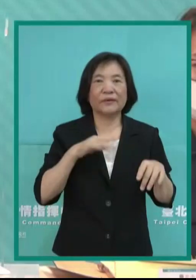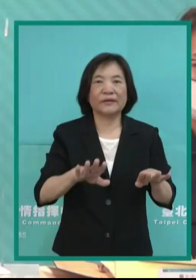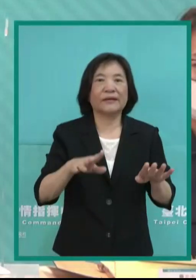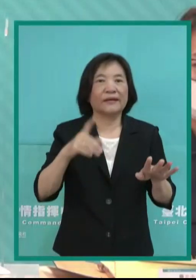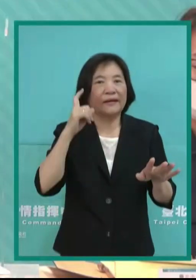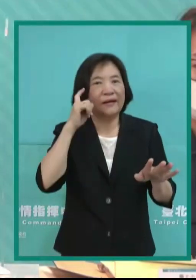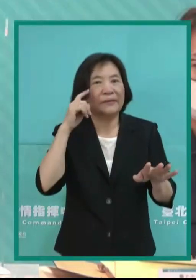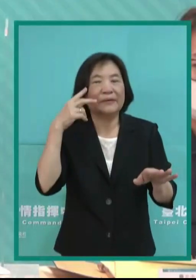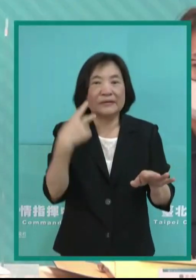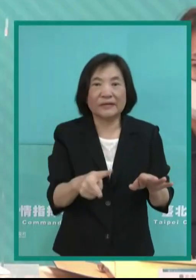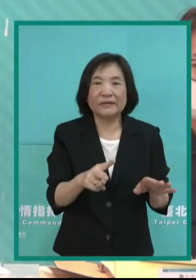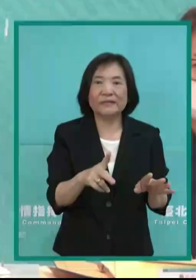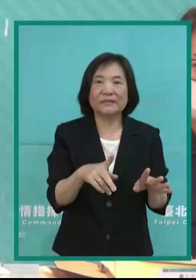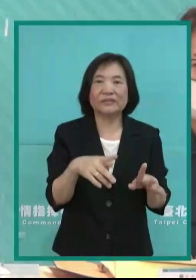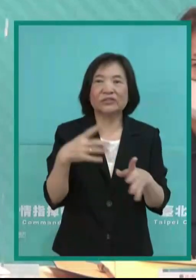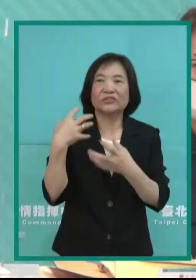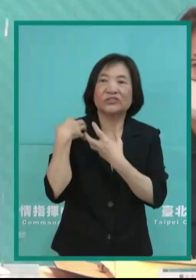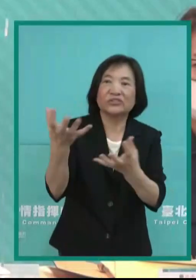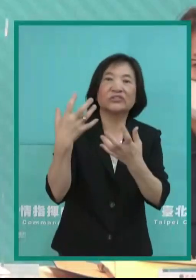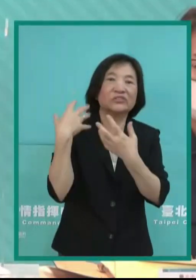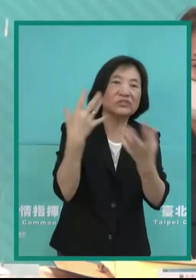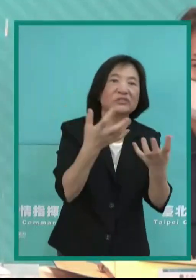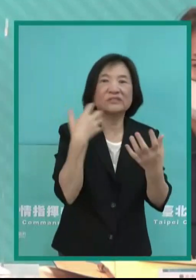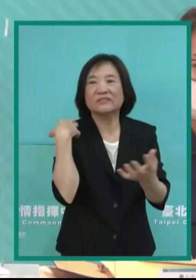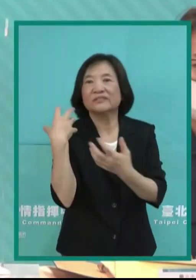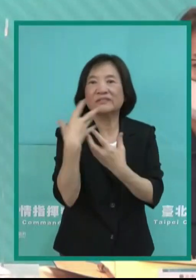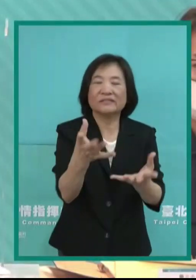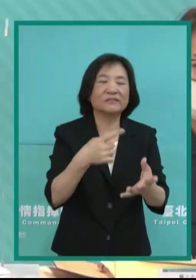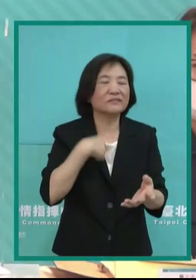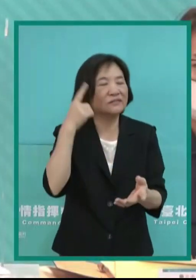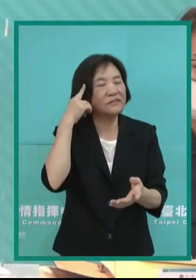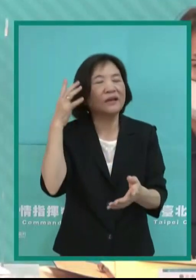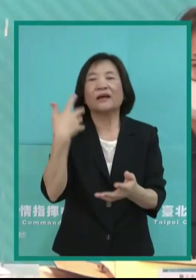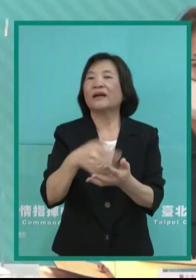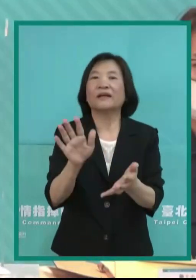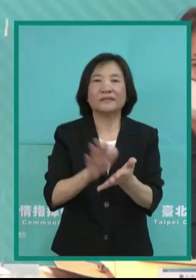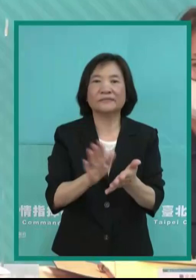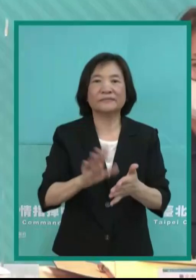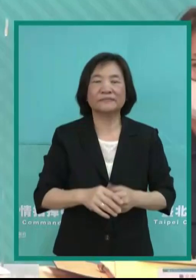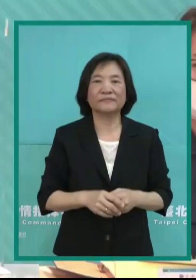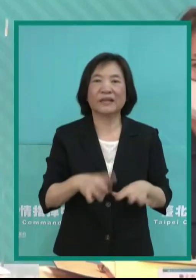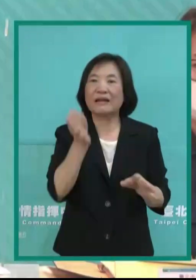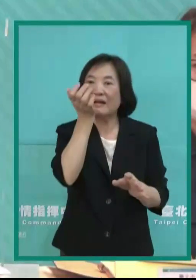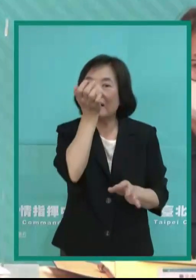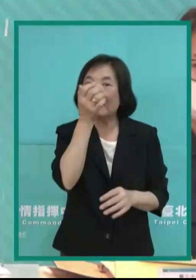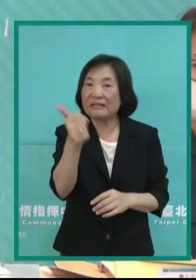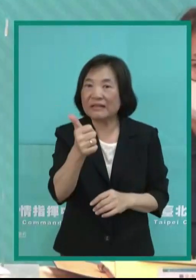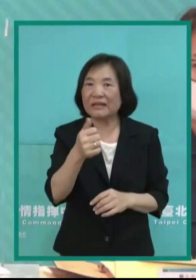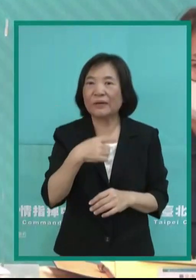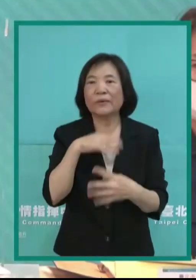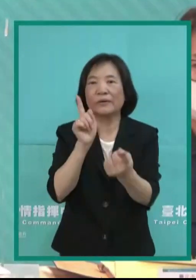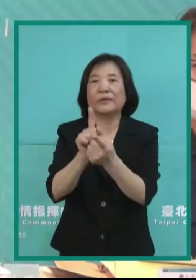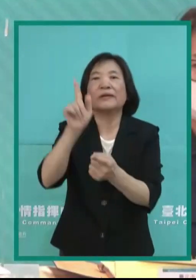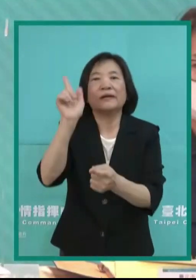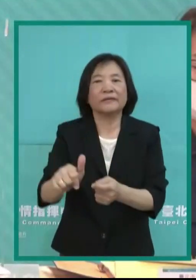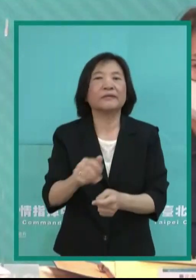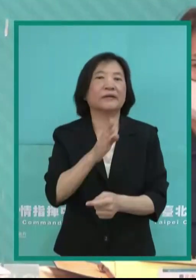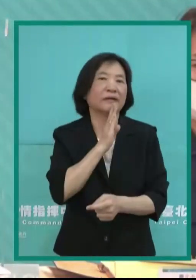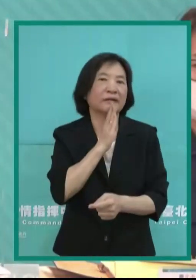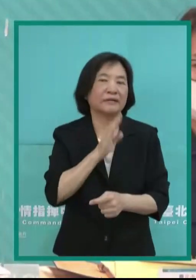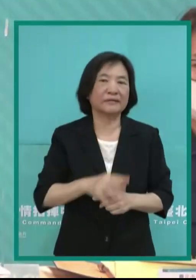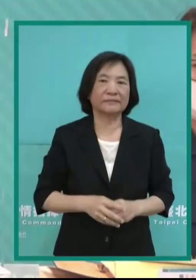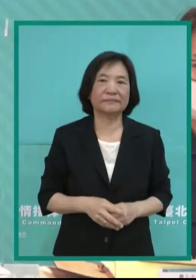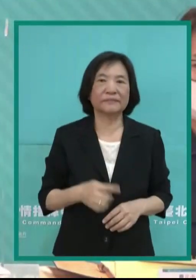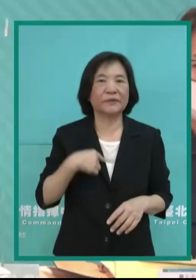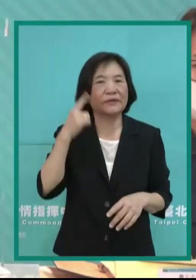再推这些责任了。那我也认为，石崇良其实我跟他也算是熟识